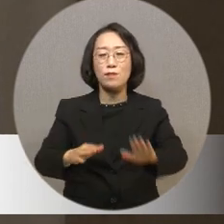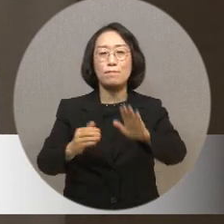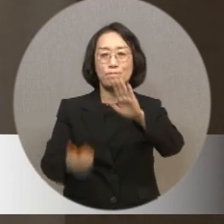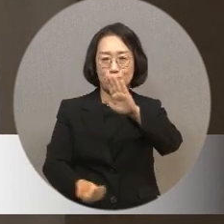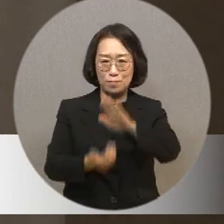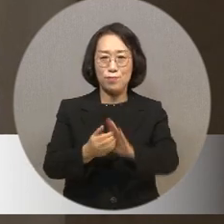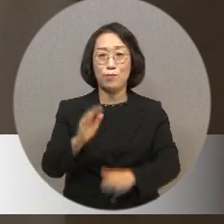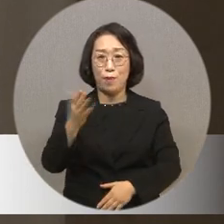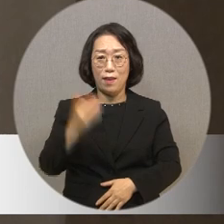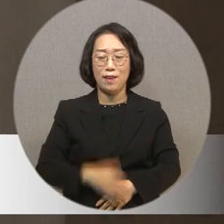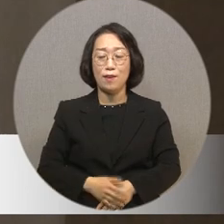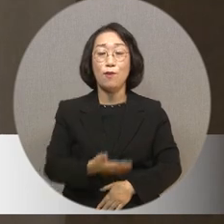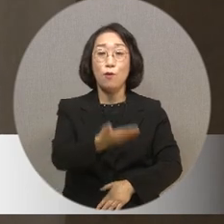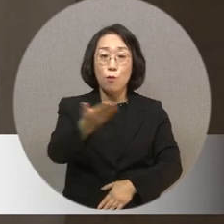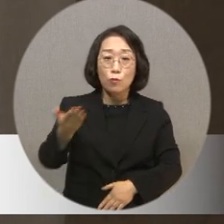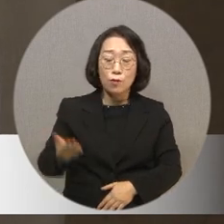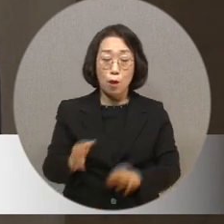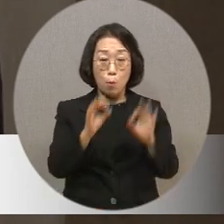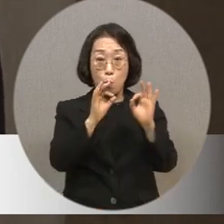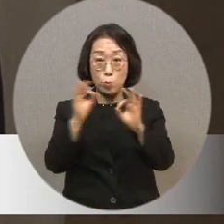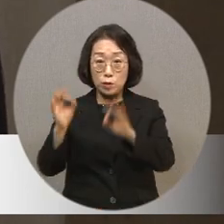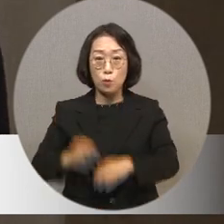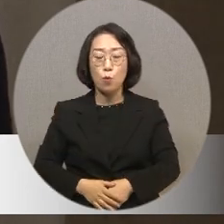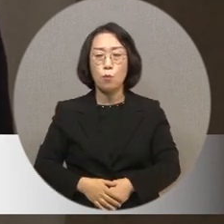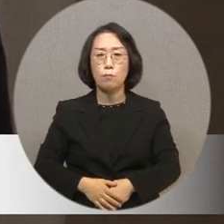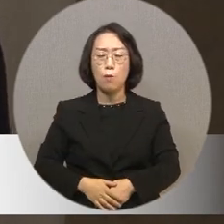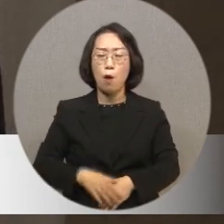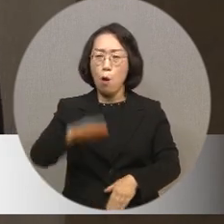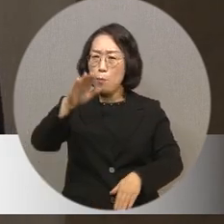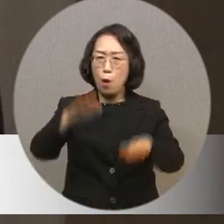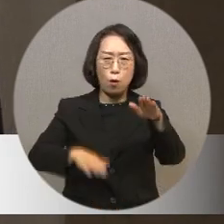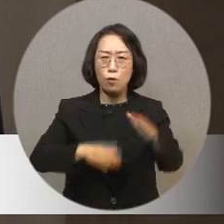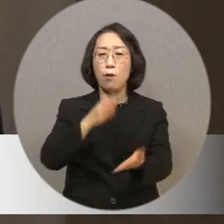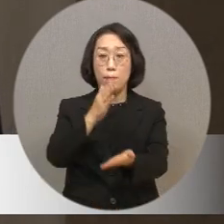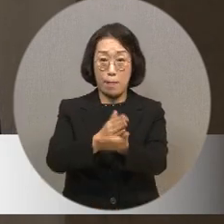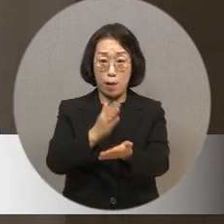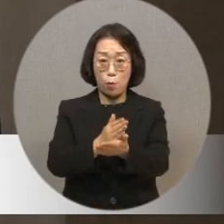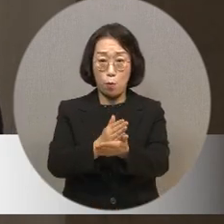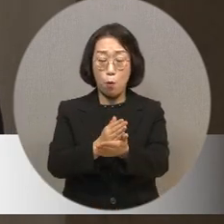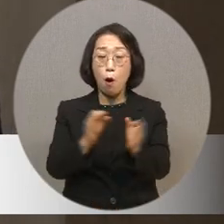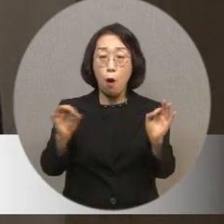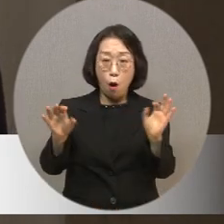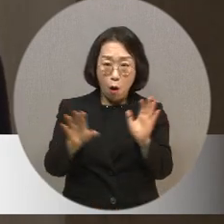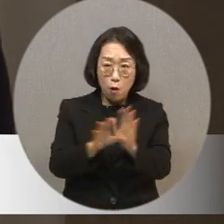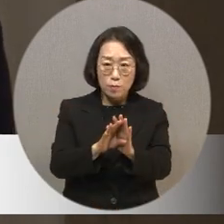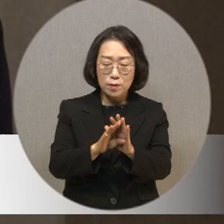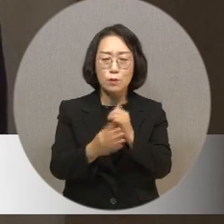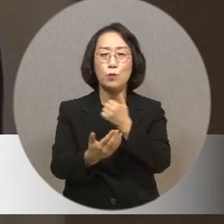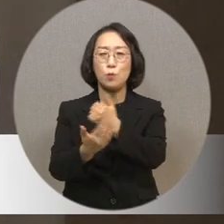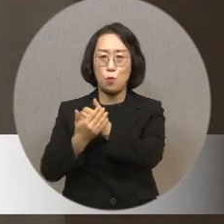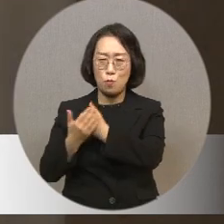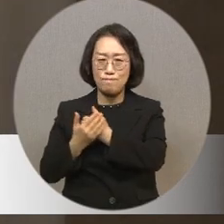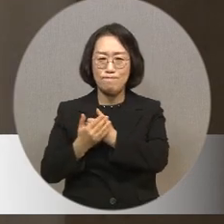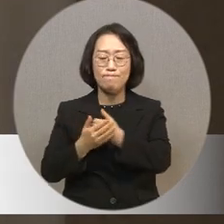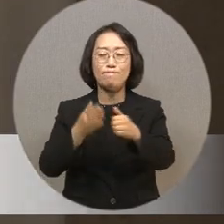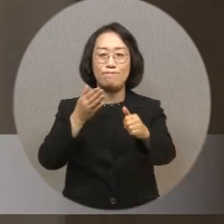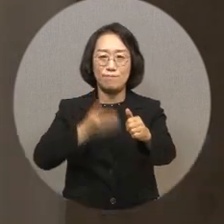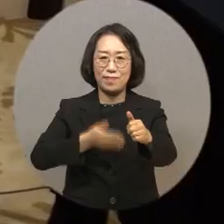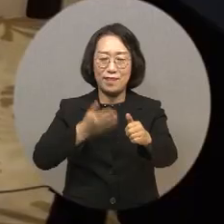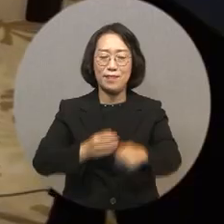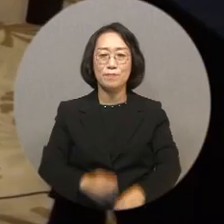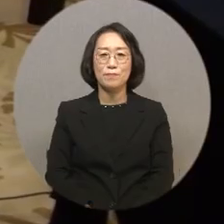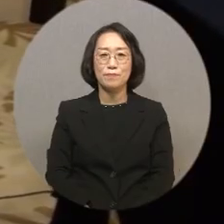여러분들이 이런 것들을 좀 보시고 이런 편견을 없애시는 일에 함께 좀 동참하셨으면 좋겠다는 생각이